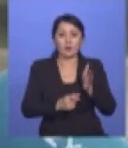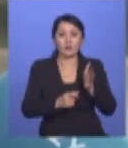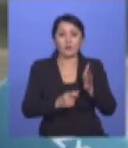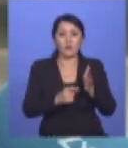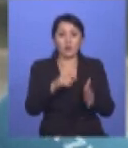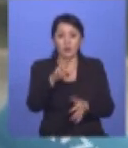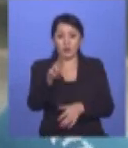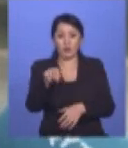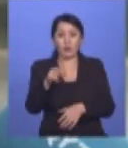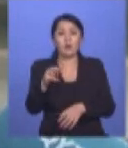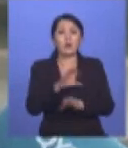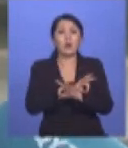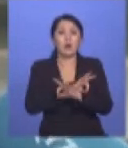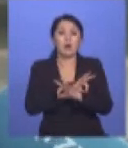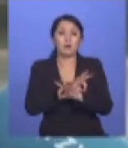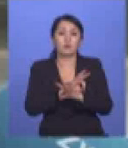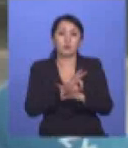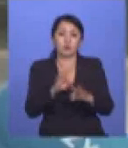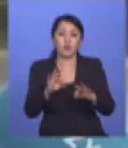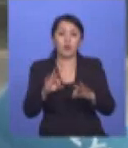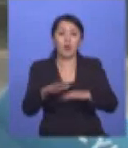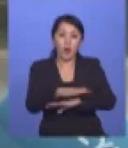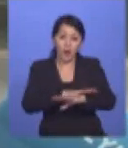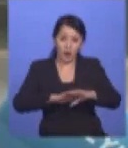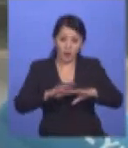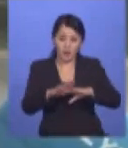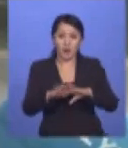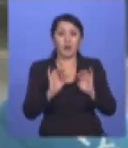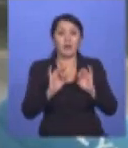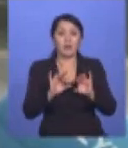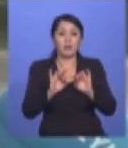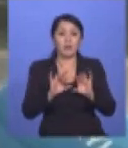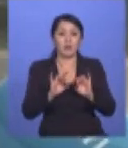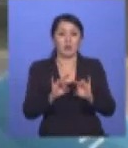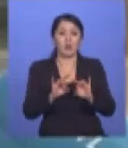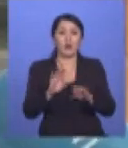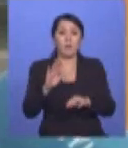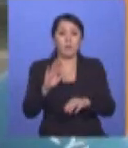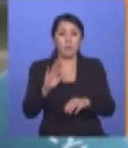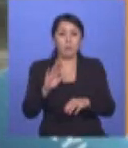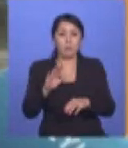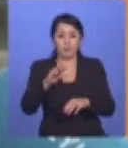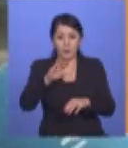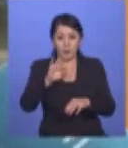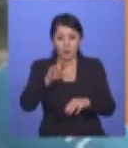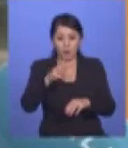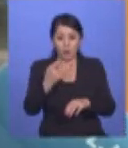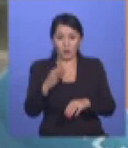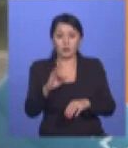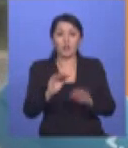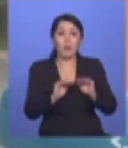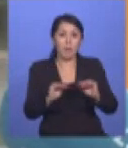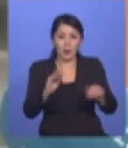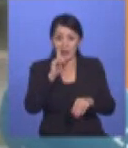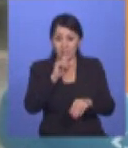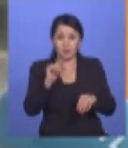қалай жақсылап оқып, халыққа өнеге ретінде жеткізу. Одан кейін біздің Толағай балалар театры немен айналысып